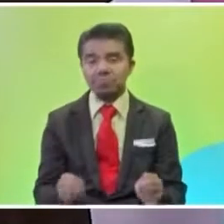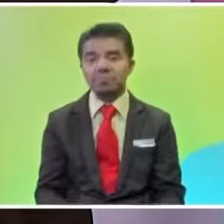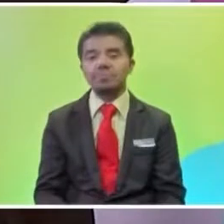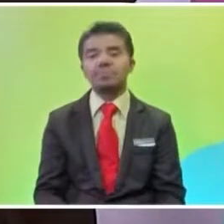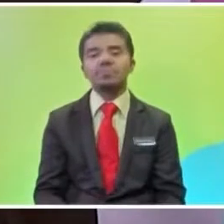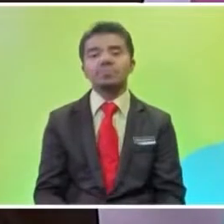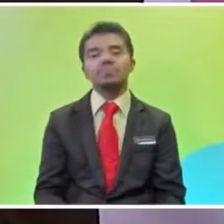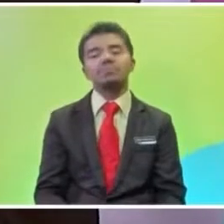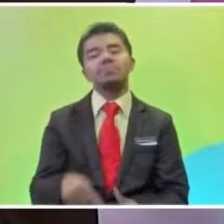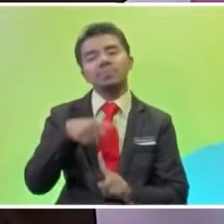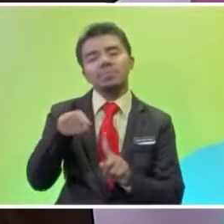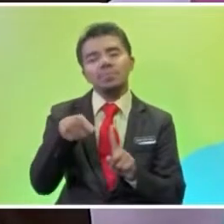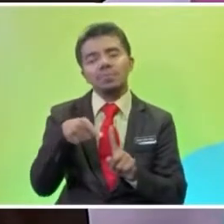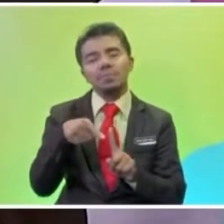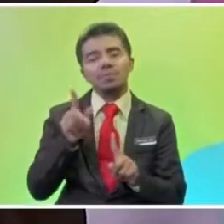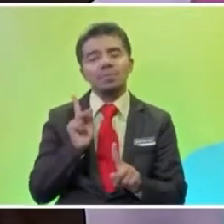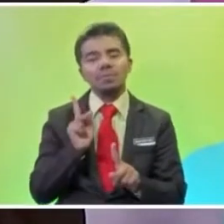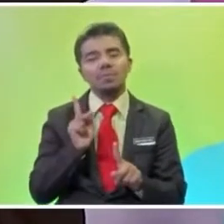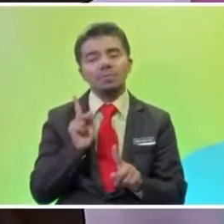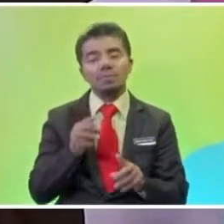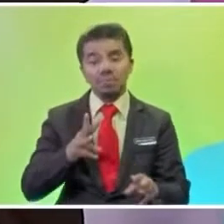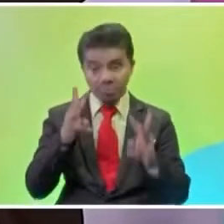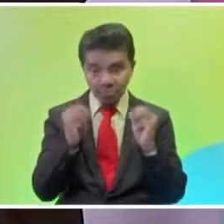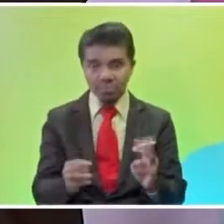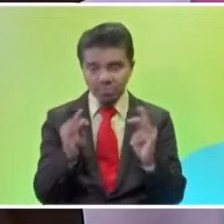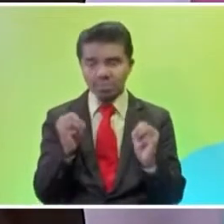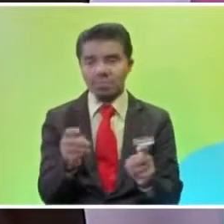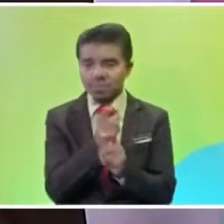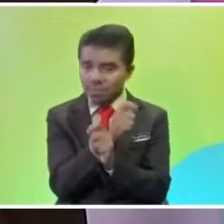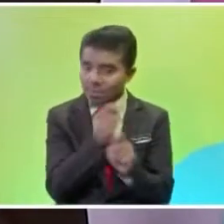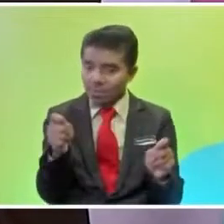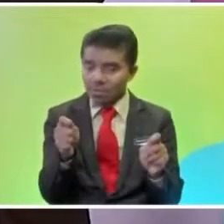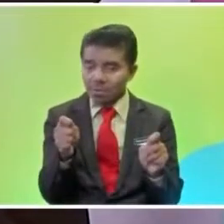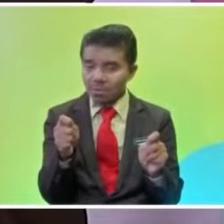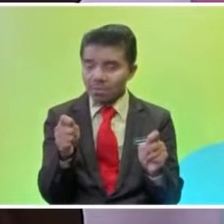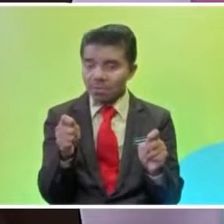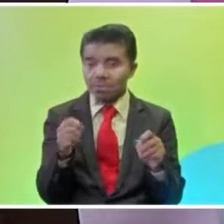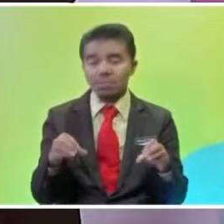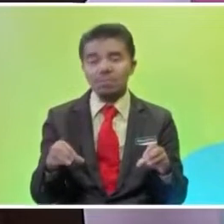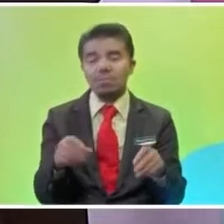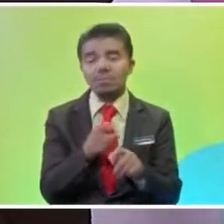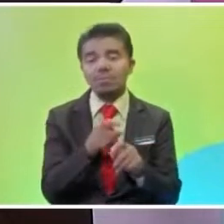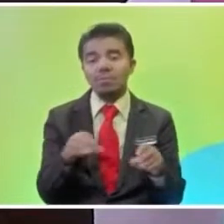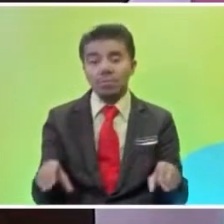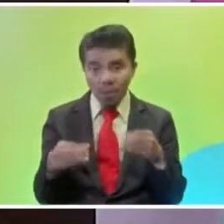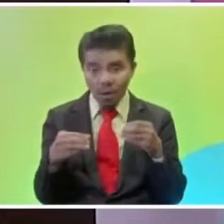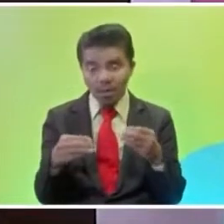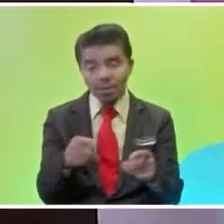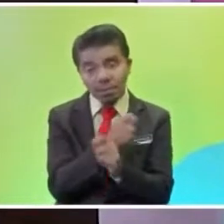pemikiran saya tidak selisih ataupun tidak selamat dia ke negunya kemarin berkata tidak jadi dalam topik ini